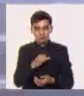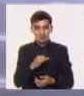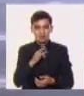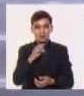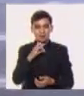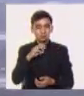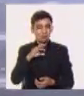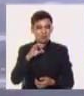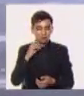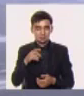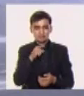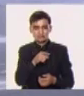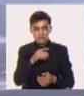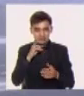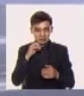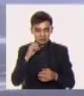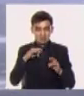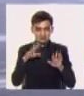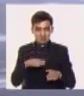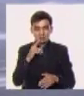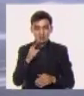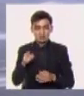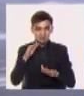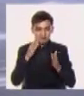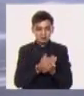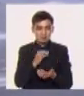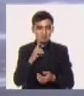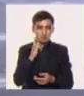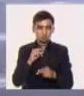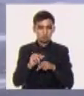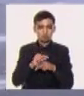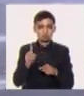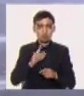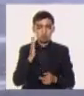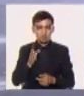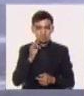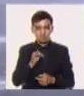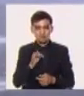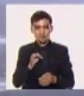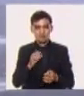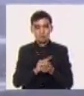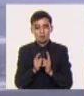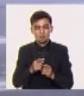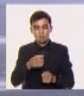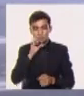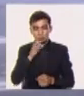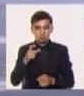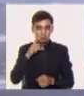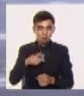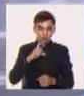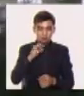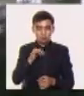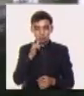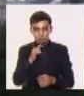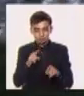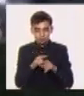здесь ресторан. И представляете, ну, чему мы молодежь учим? То, что надо выпить,